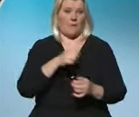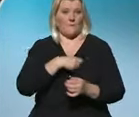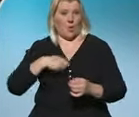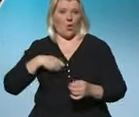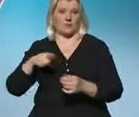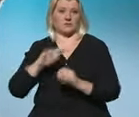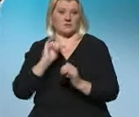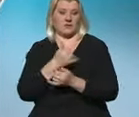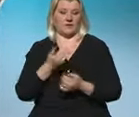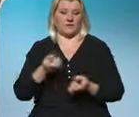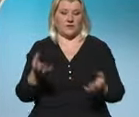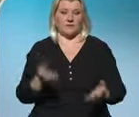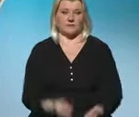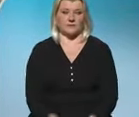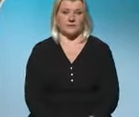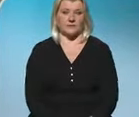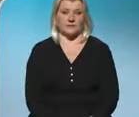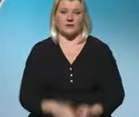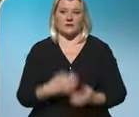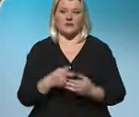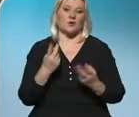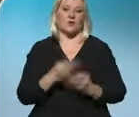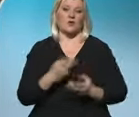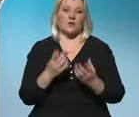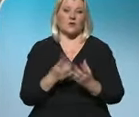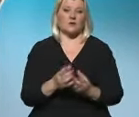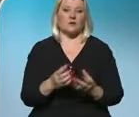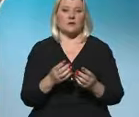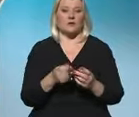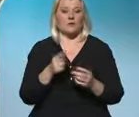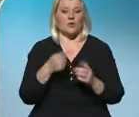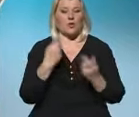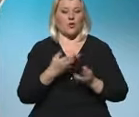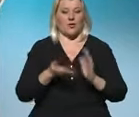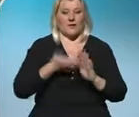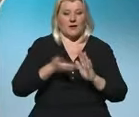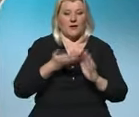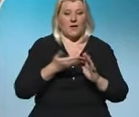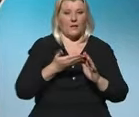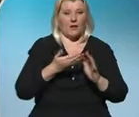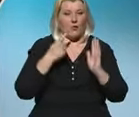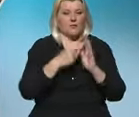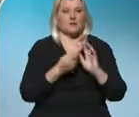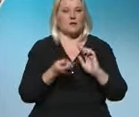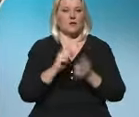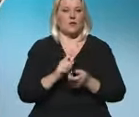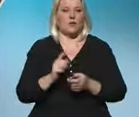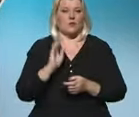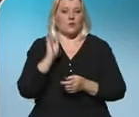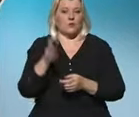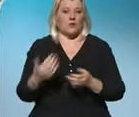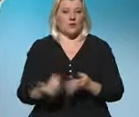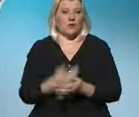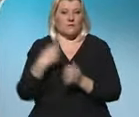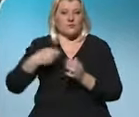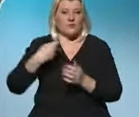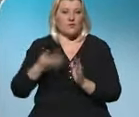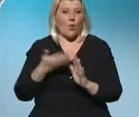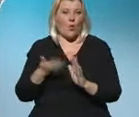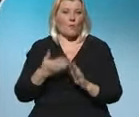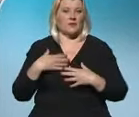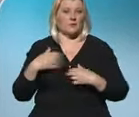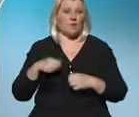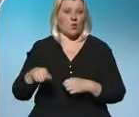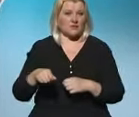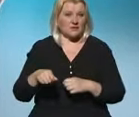nějak je to takový trailer, bych řekla, na podzimní dokument, který vychází o mých 10 letech a vlastně bude tam spoustu